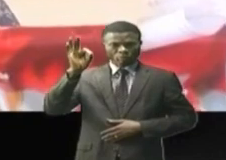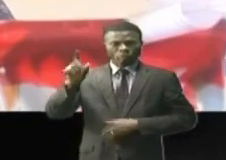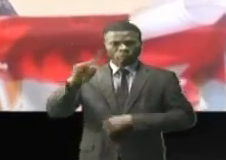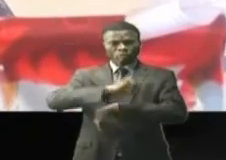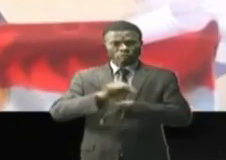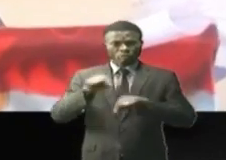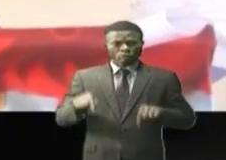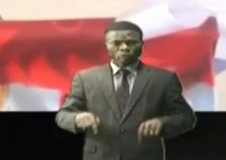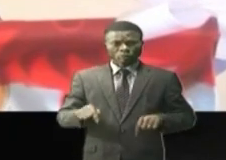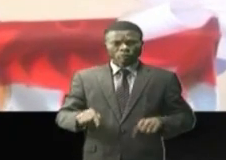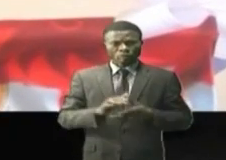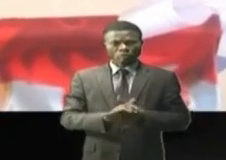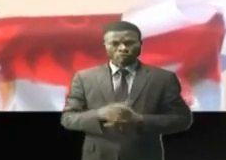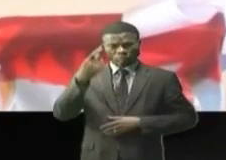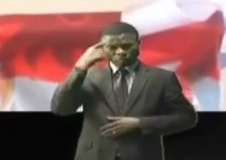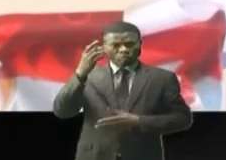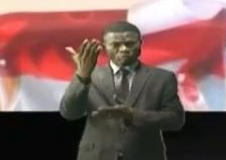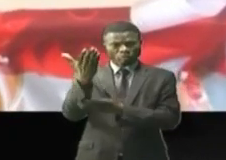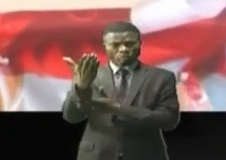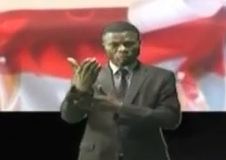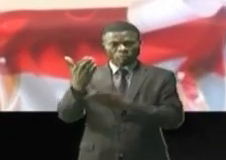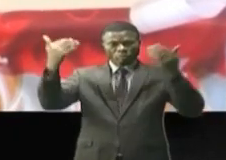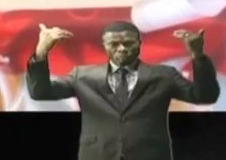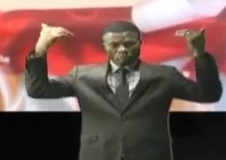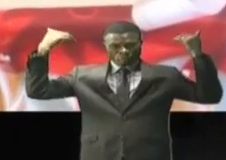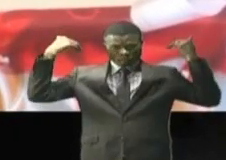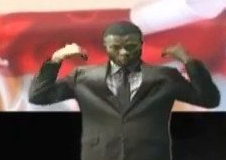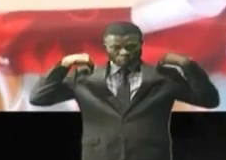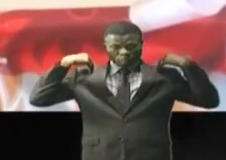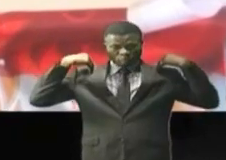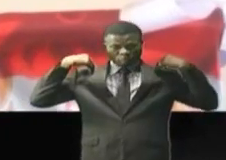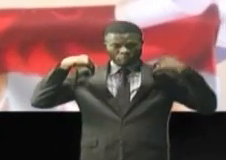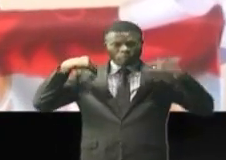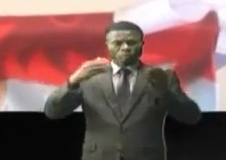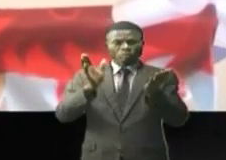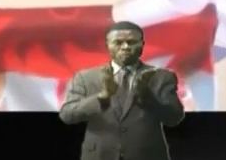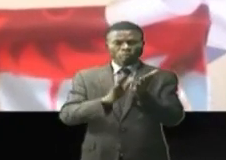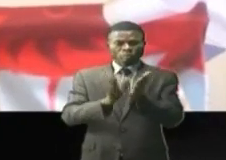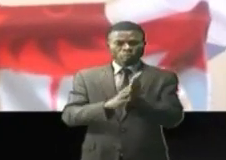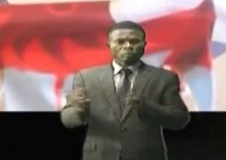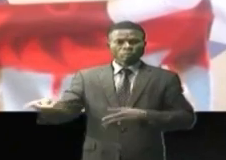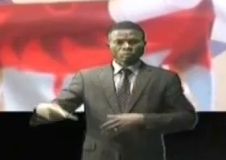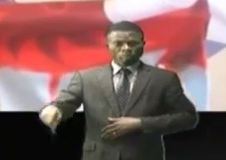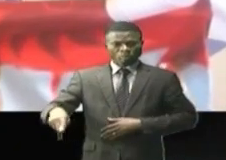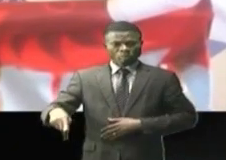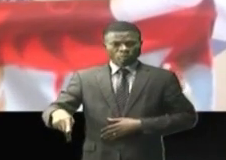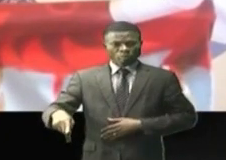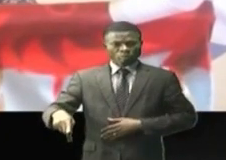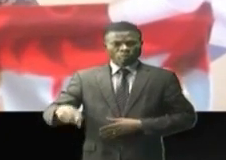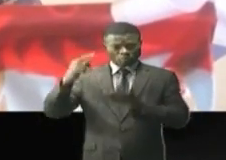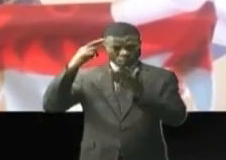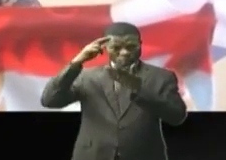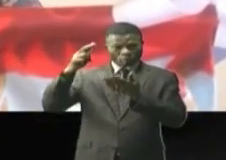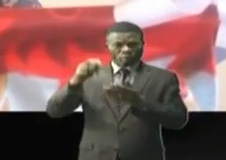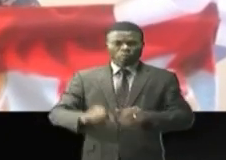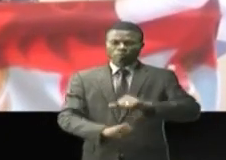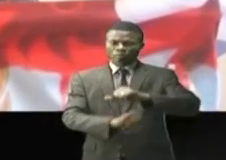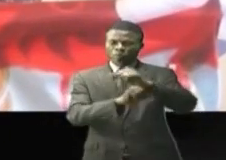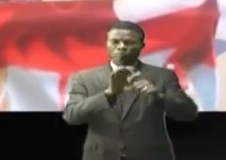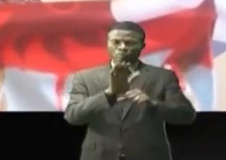opportunité pour demander aux autorités des institutions provinciales de prêter la main